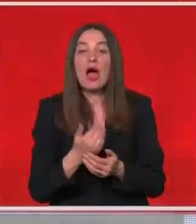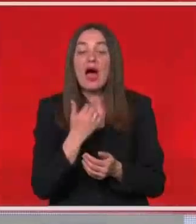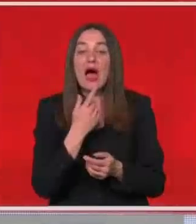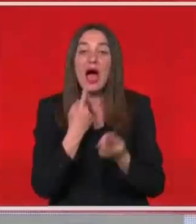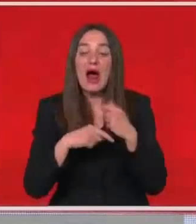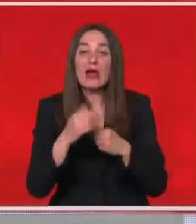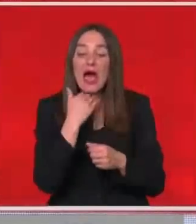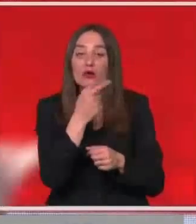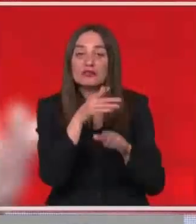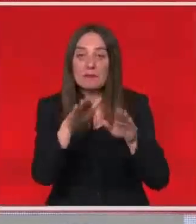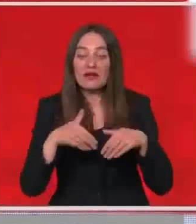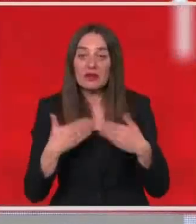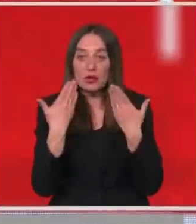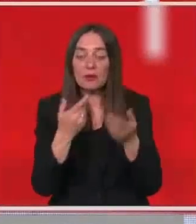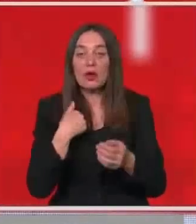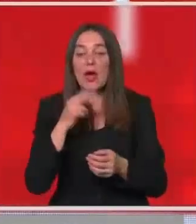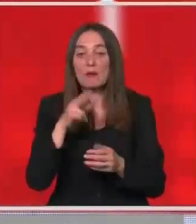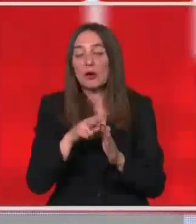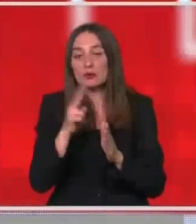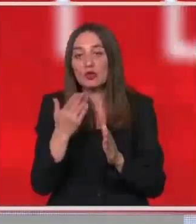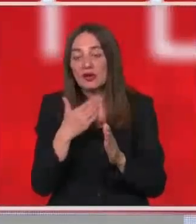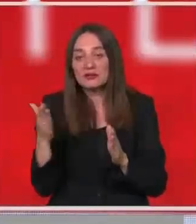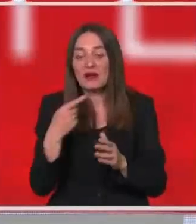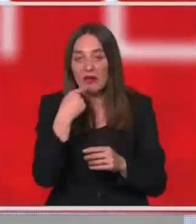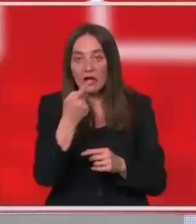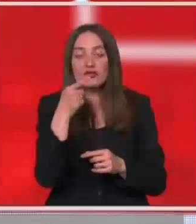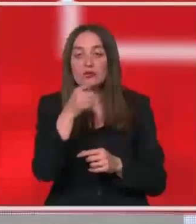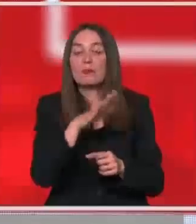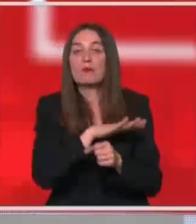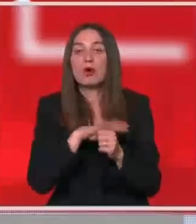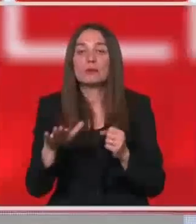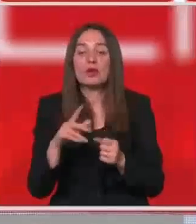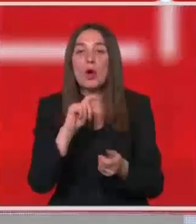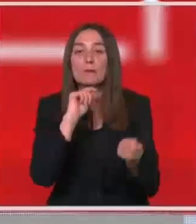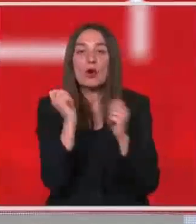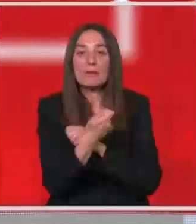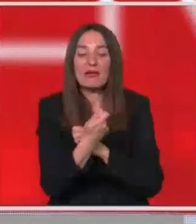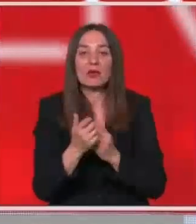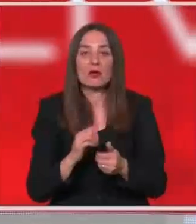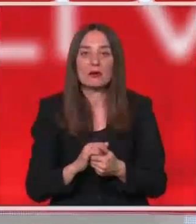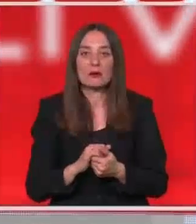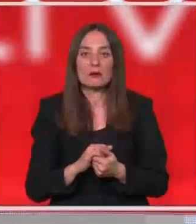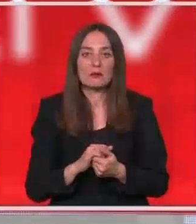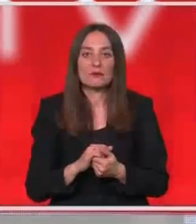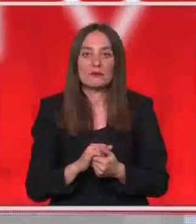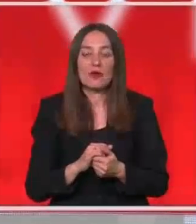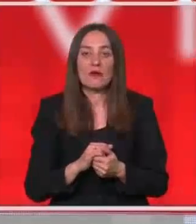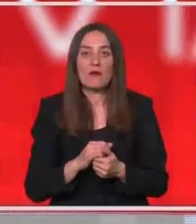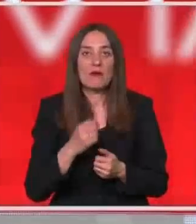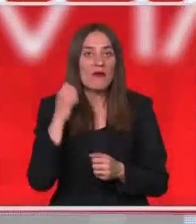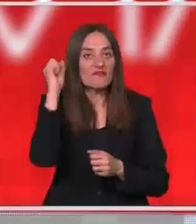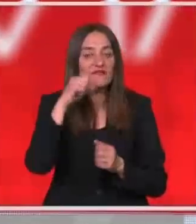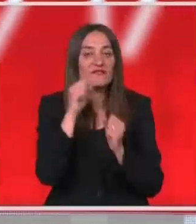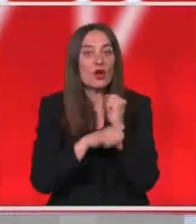se prihvatio ovaj predlog, to moram sa druge strane da kažem, onda bi to potpuno promenio filozofiju